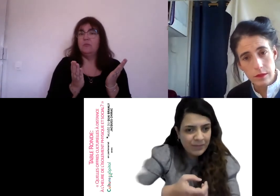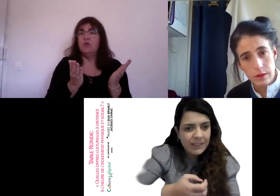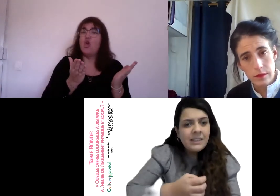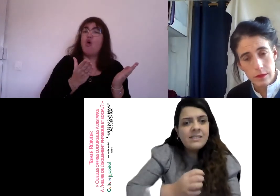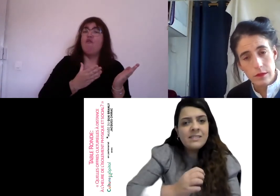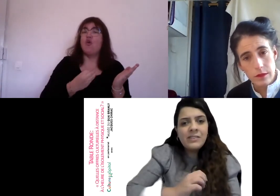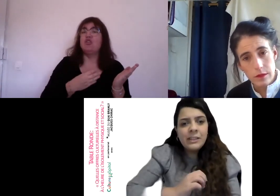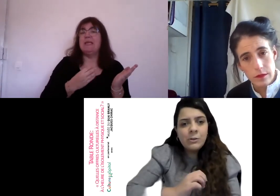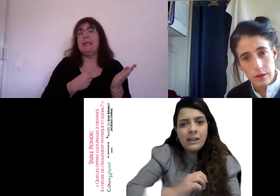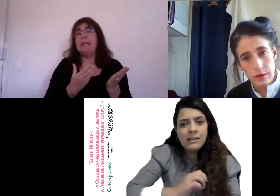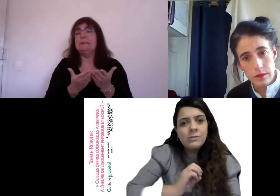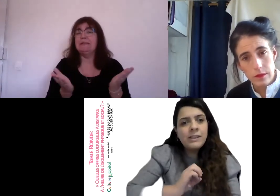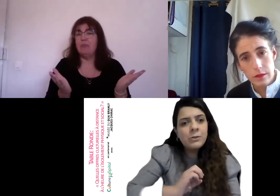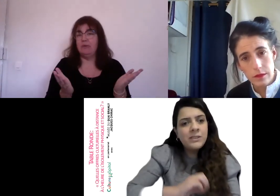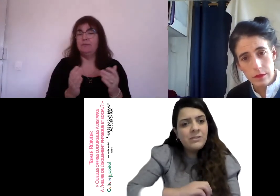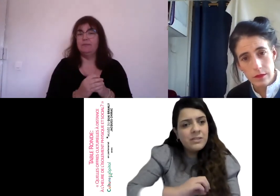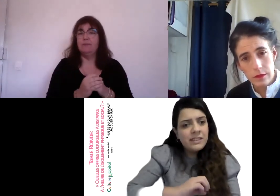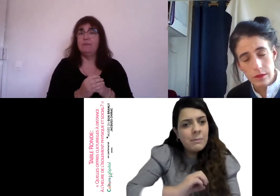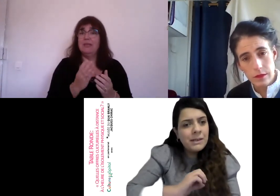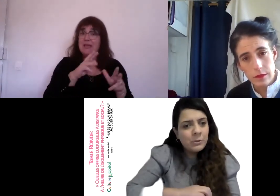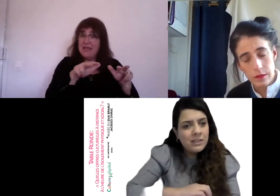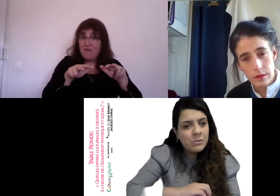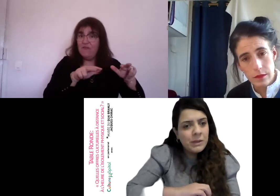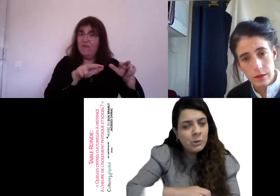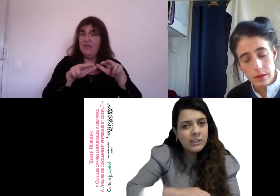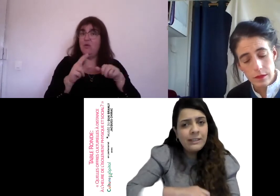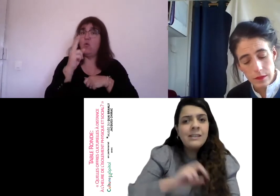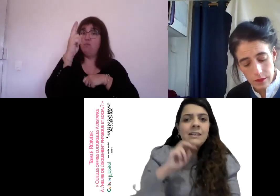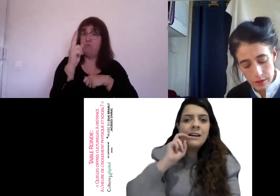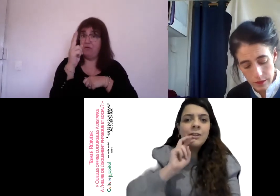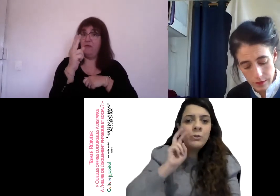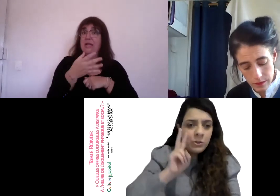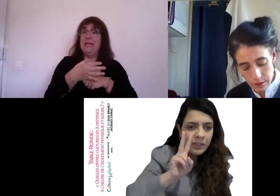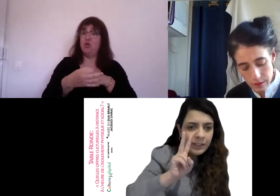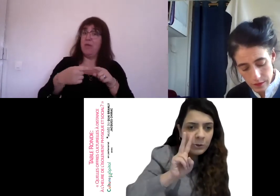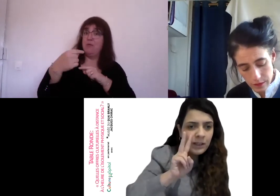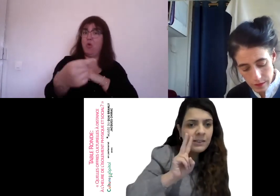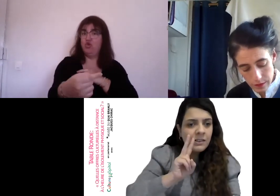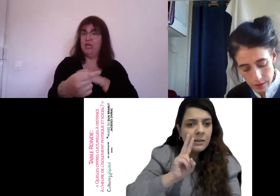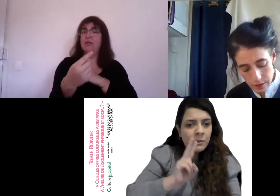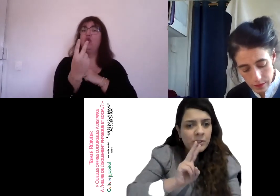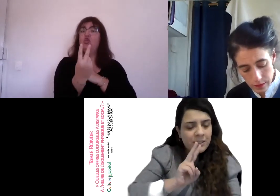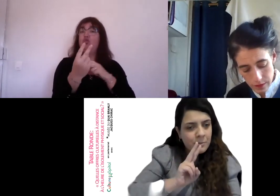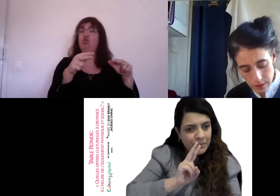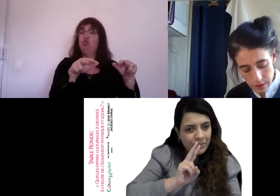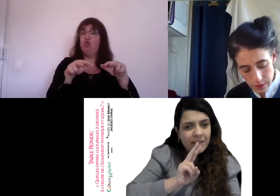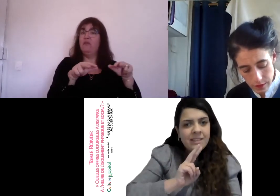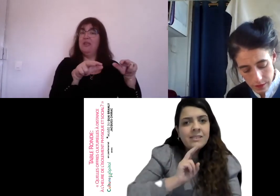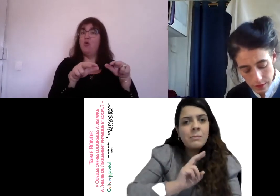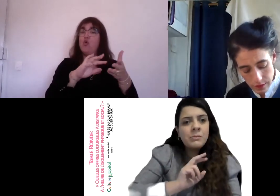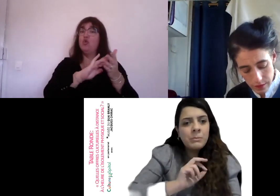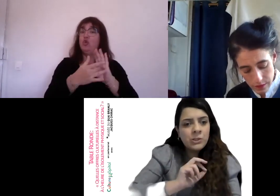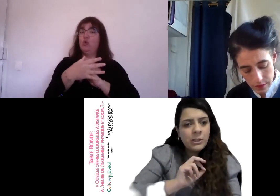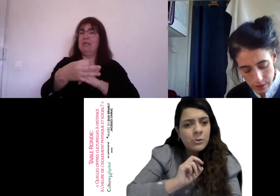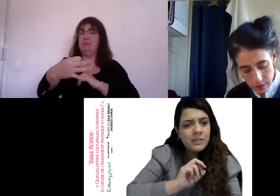simplifié. Ces vidéos-là vont être diffusées à partir de la semaine prochaine, avec deux vidéos pendant chaque semaine. Ça,